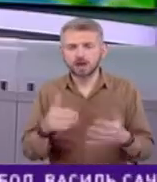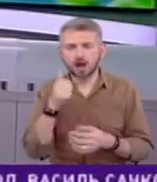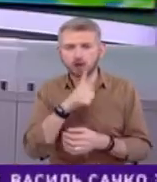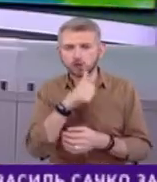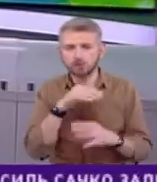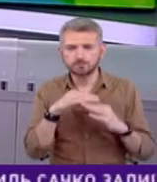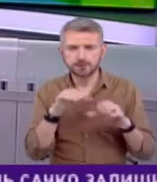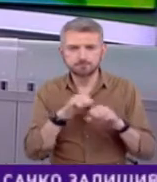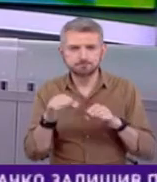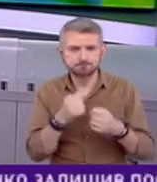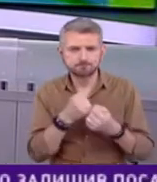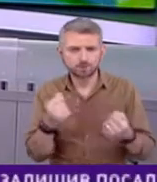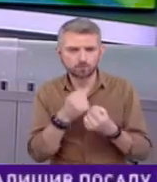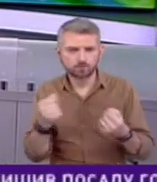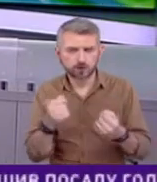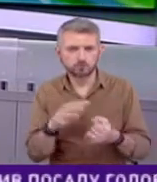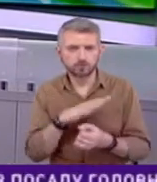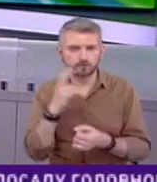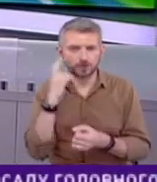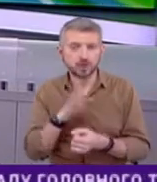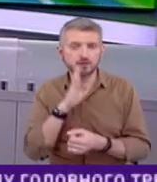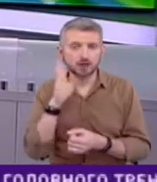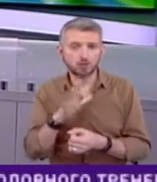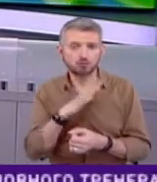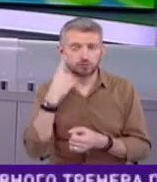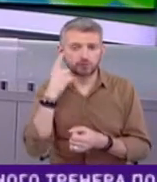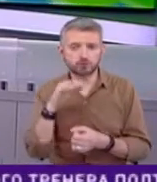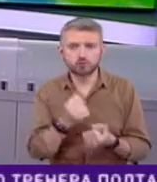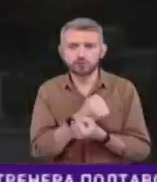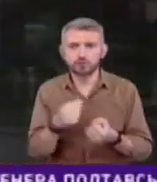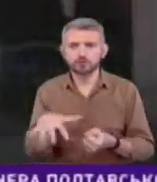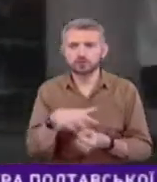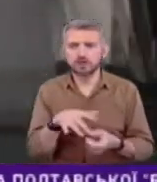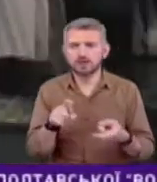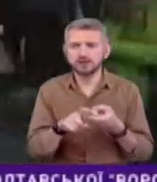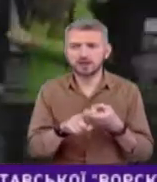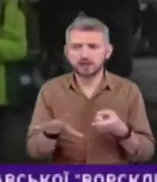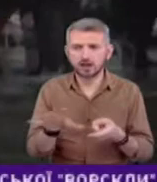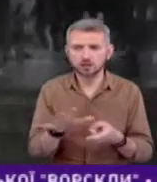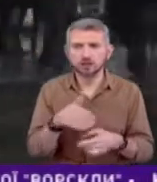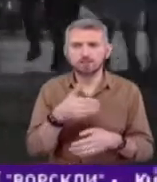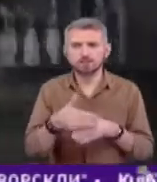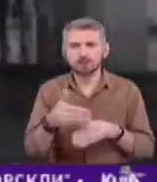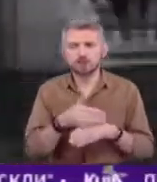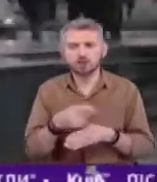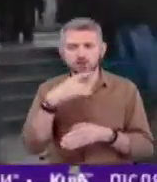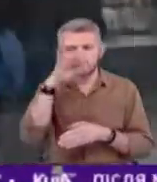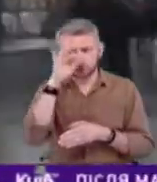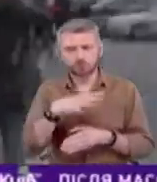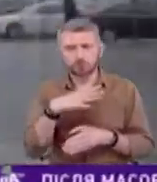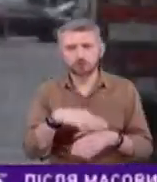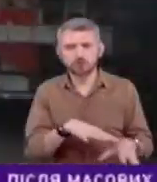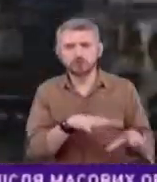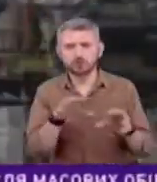сьогодні столицю. Зранку повідомлення від невідомого надійшли про вибухівку на Майдані Незалежності. Пізніше правоохоронцям довелося